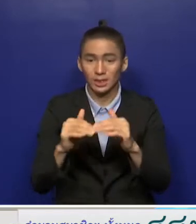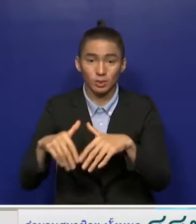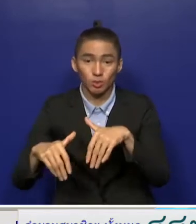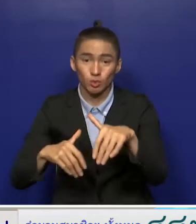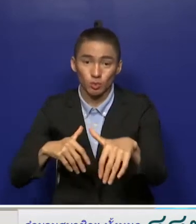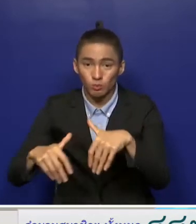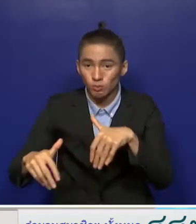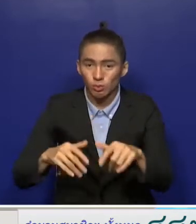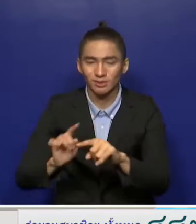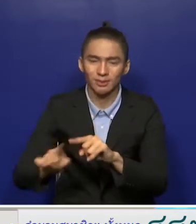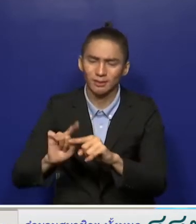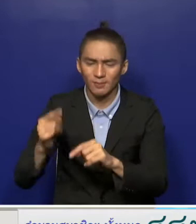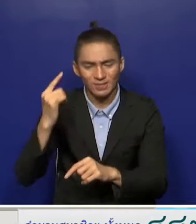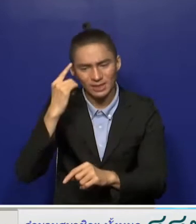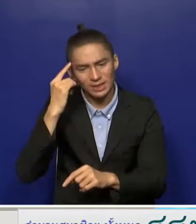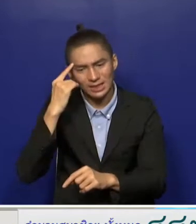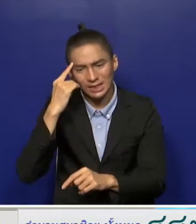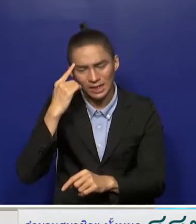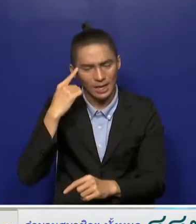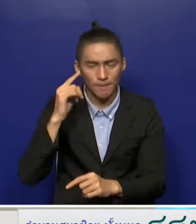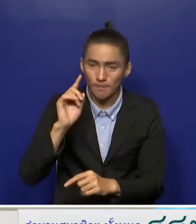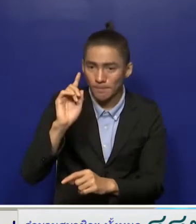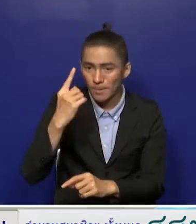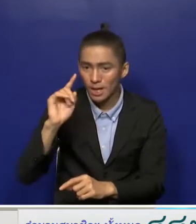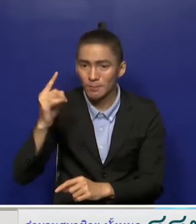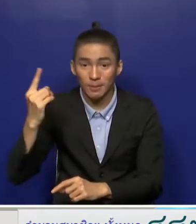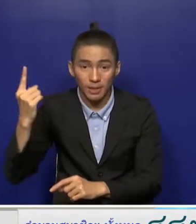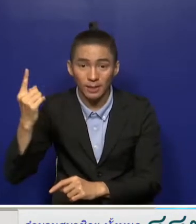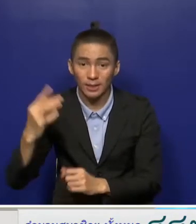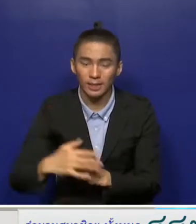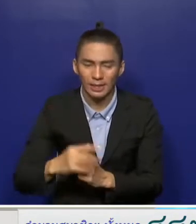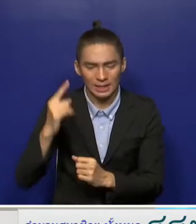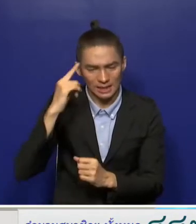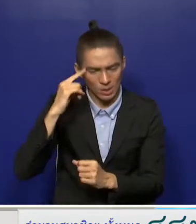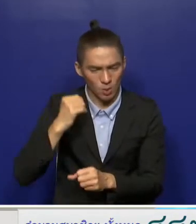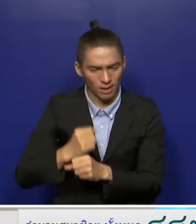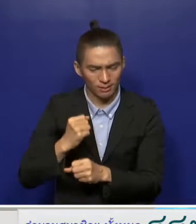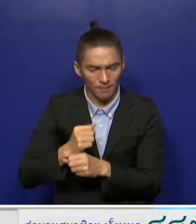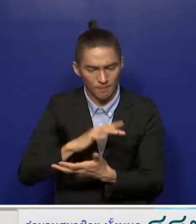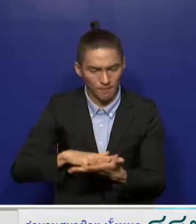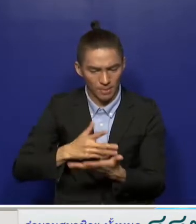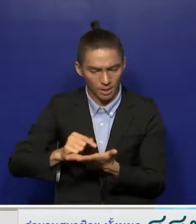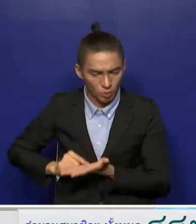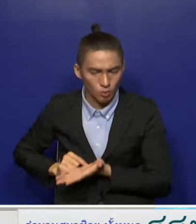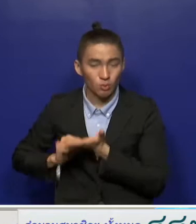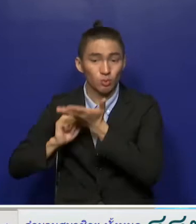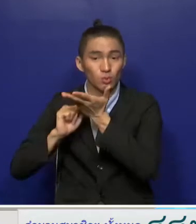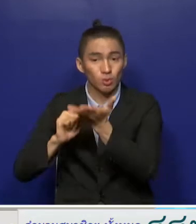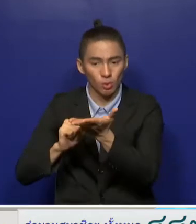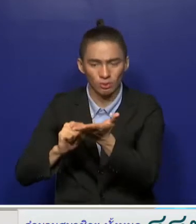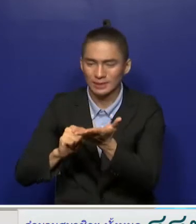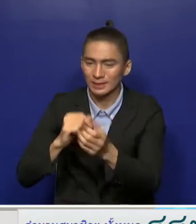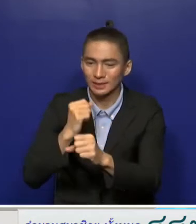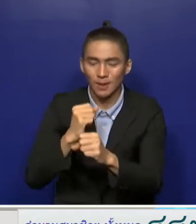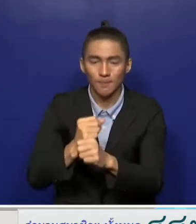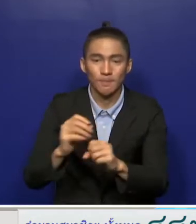องการที่จะมีแนวคิดในประเด็ใหม่ที่จะไปยกล่างข้อบญหยดในอดีที่ผ่านมาแทบไม่ม